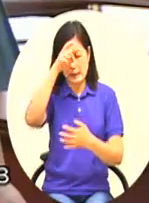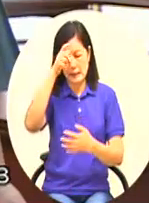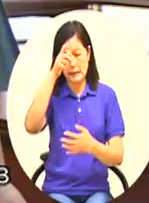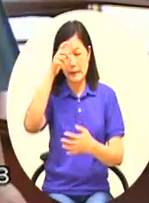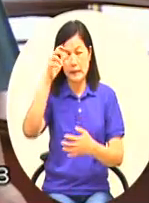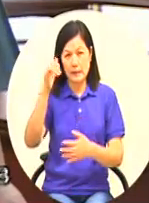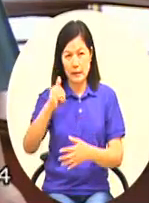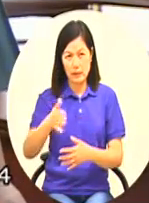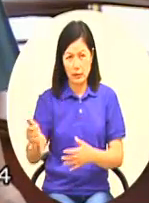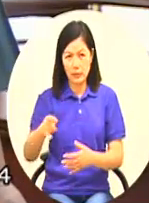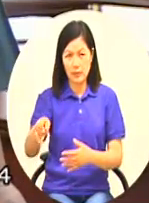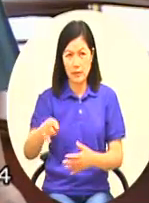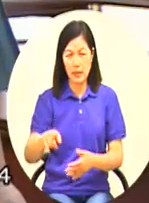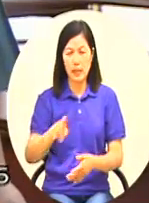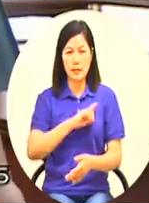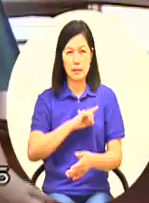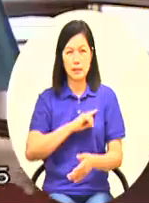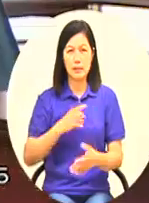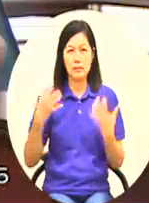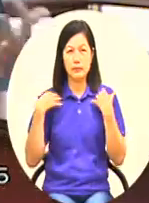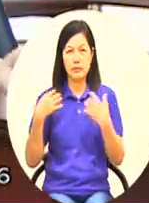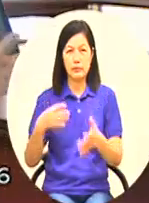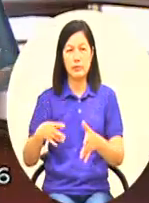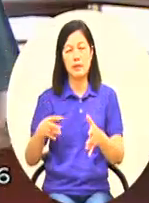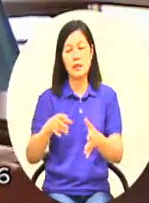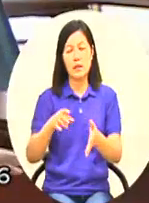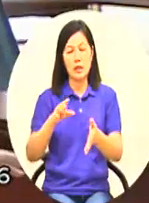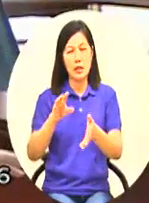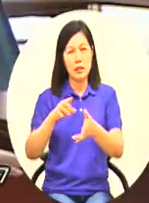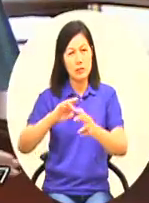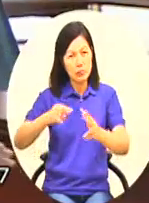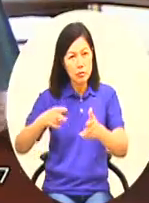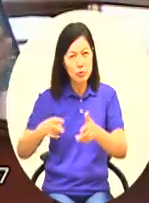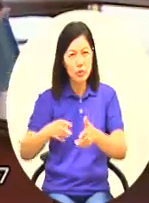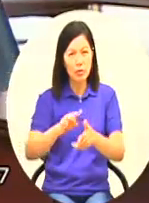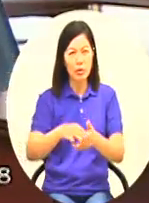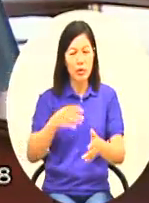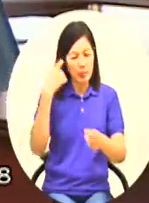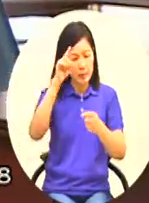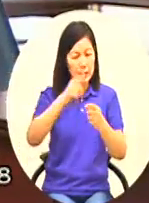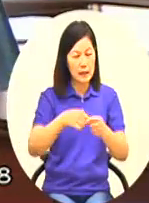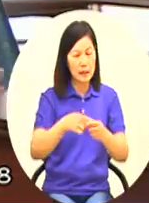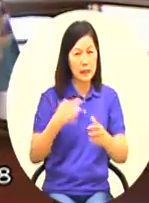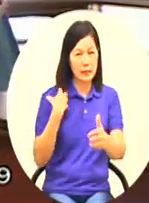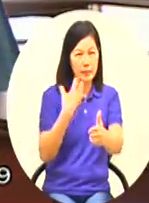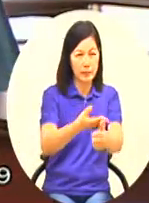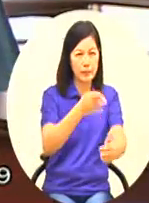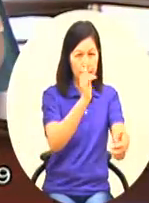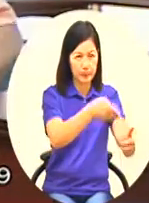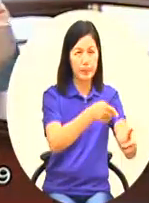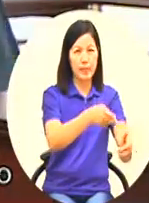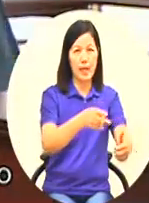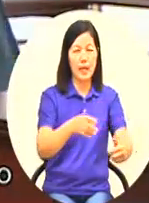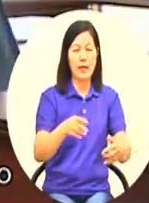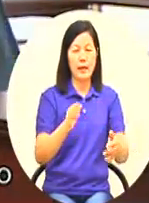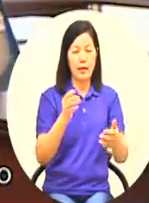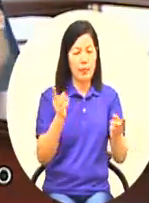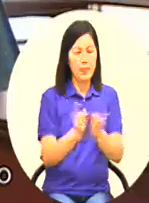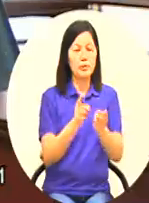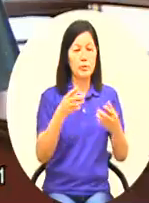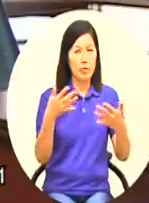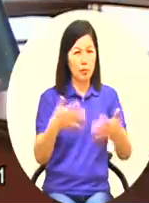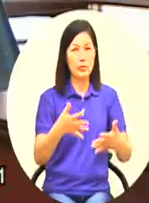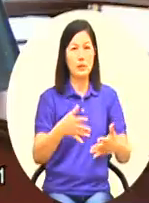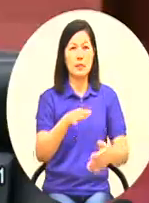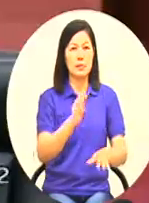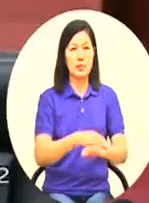嘛。我、哦、当然每年啊发包处理，当然这是迎刃而解的，不叫代志啊嘛。但是我今不是要了解的是讲，你即卖发包处理对不对？是包